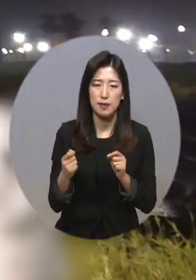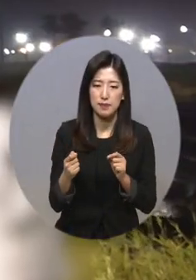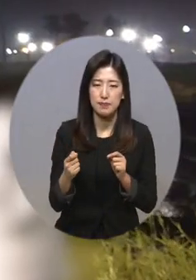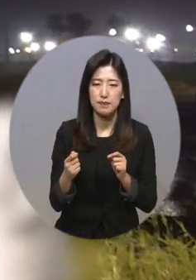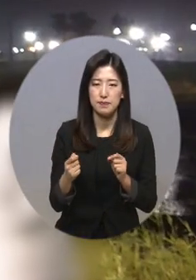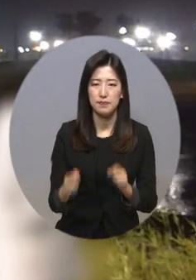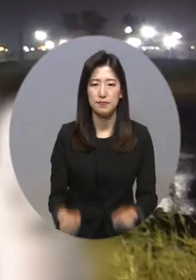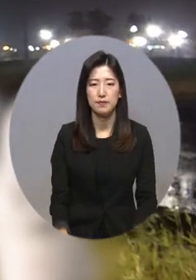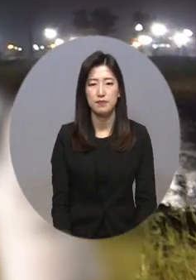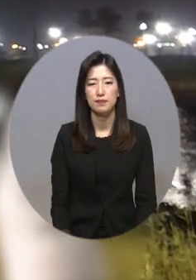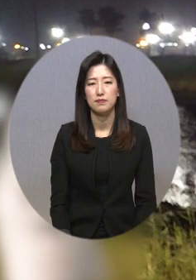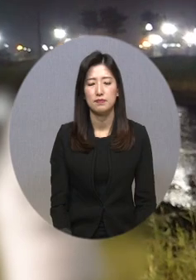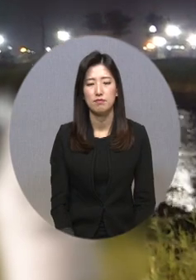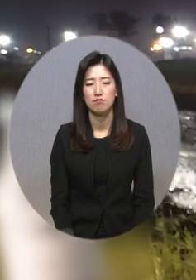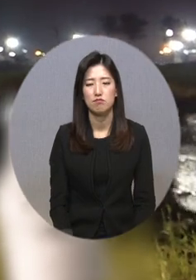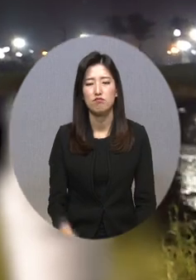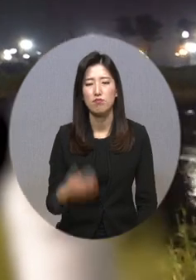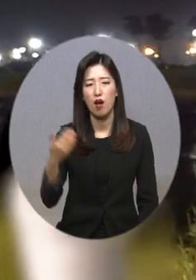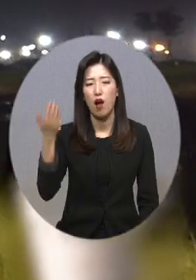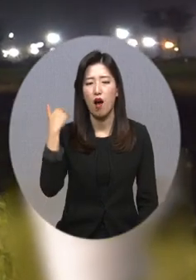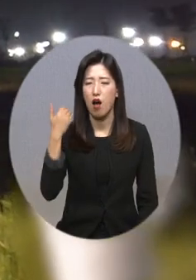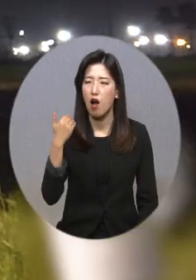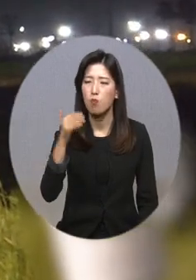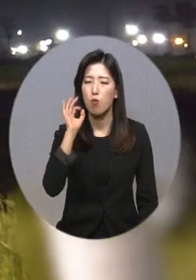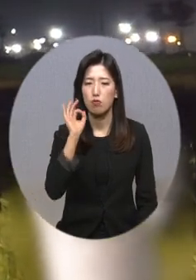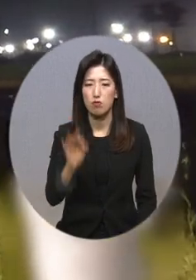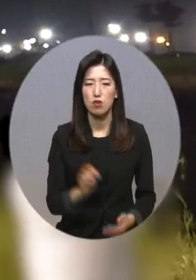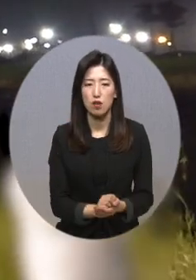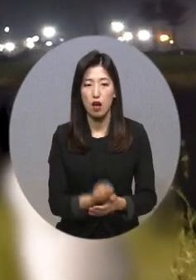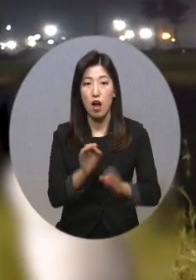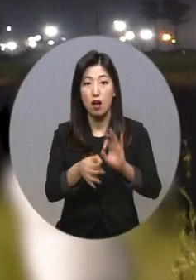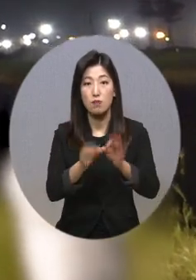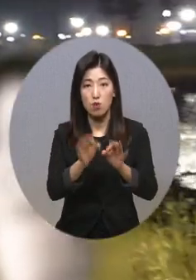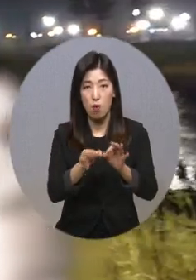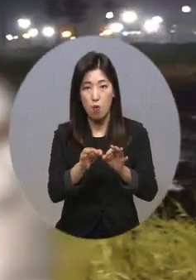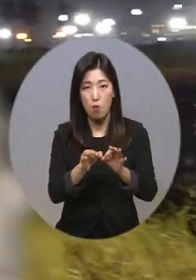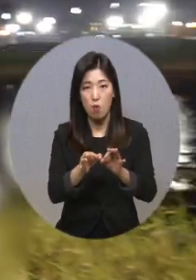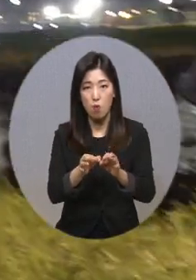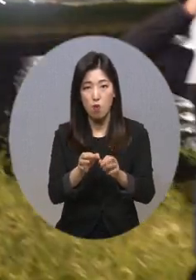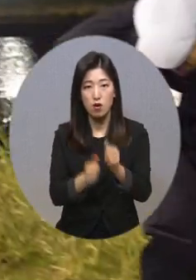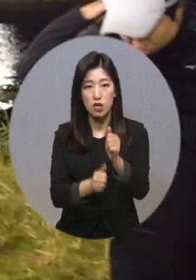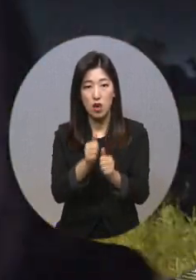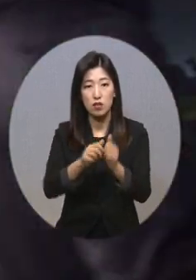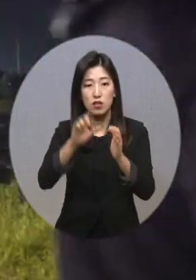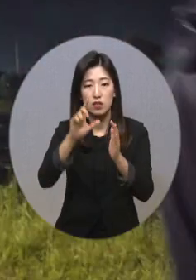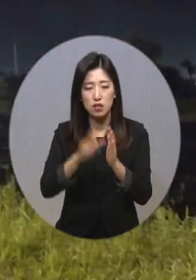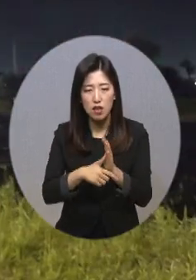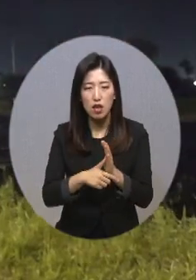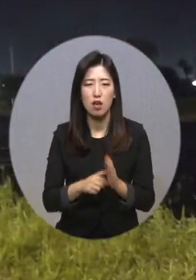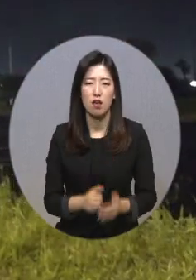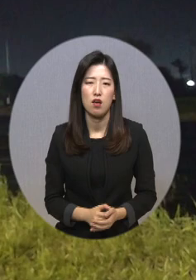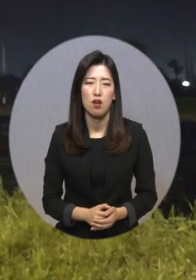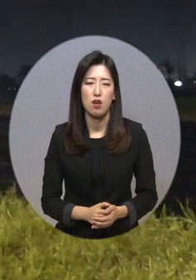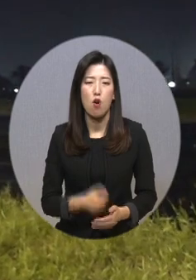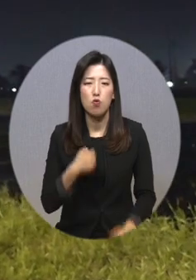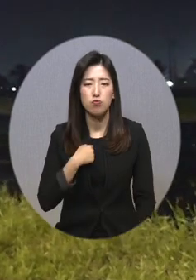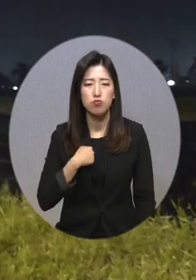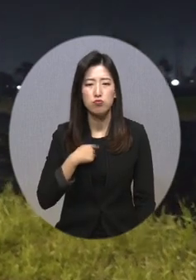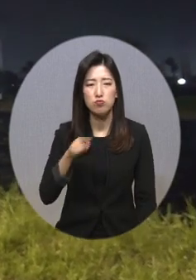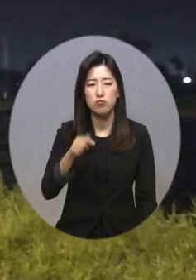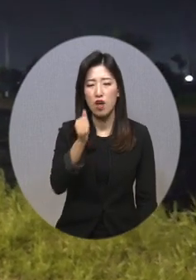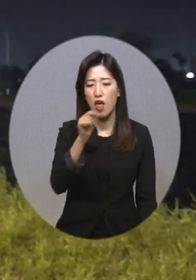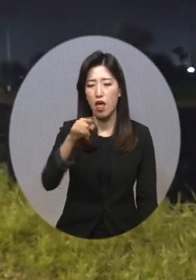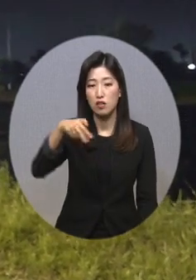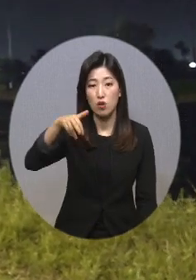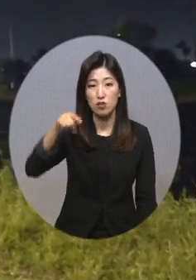뭐 그때 저주 아카 보니까 이런 놈이 이렇게 이 여태 안 해요 그렇죠 뭐 있는 회사 더 빨리 라 야